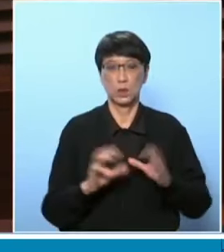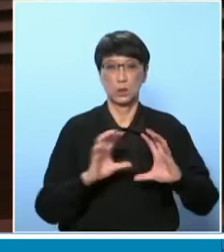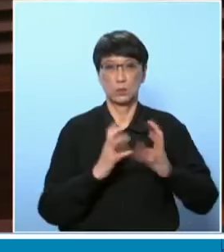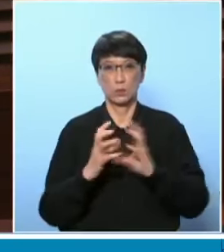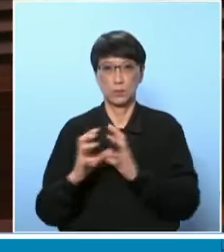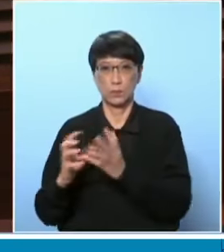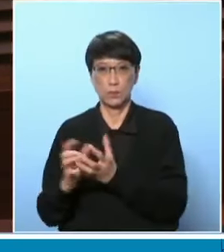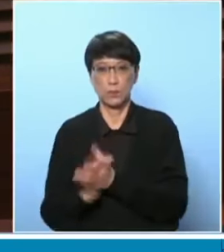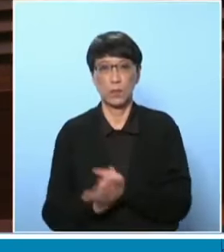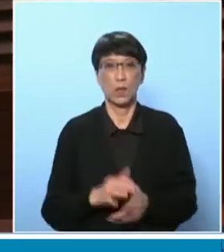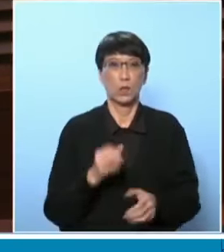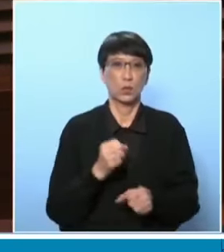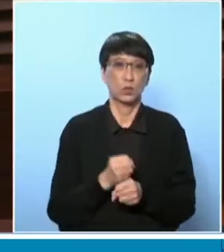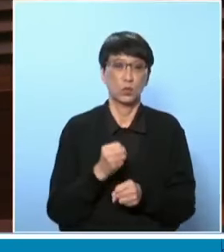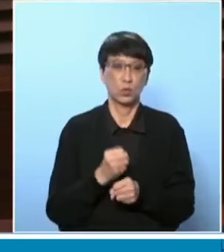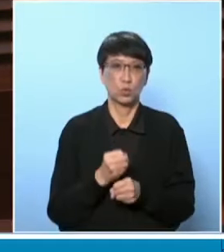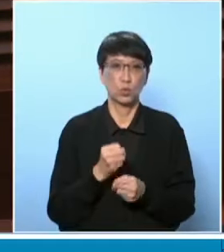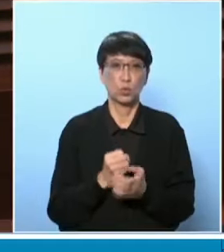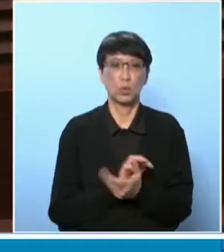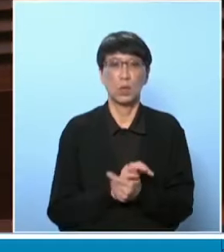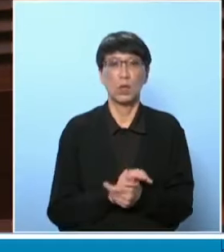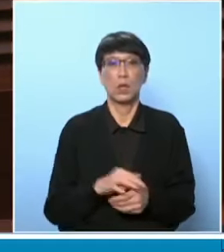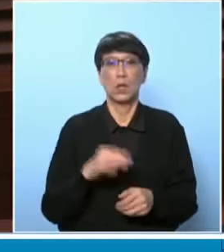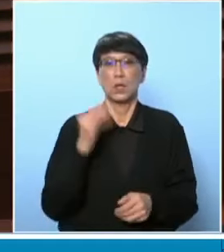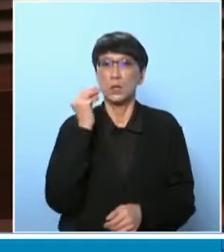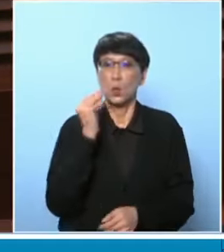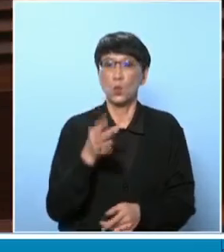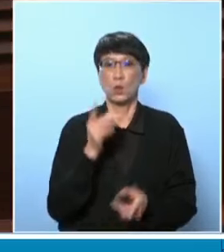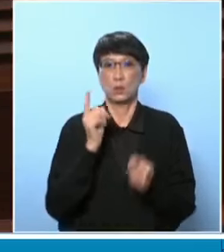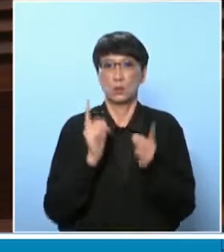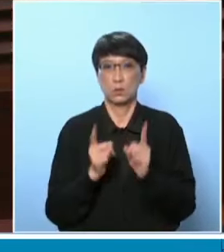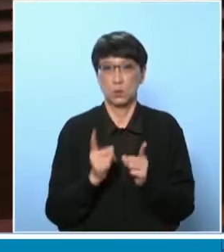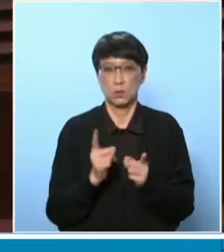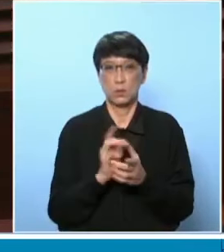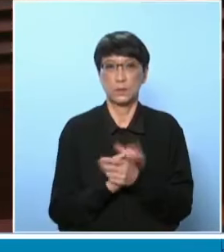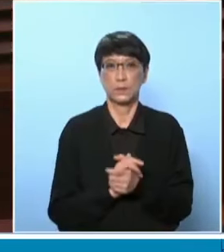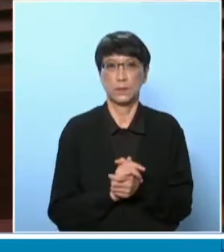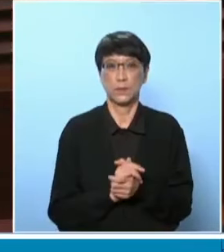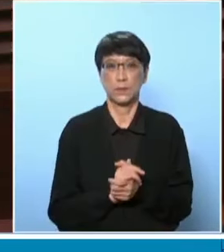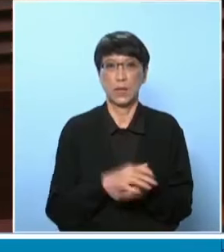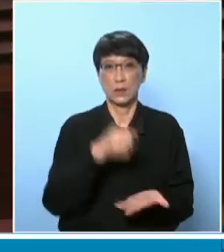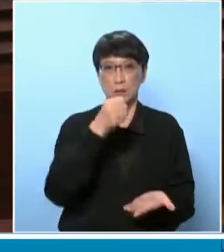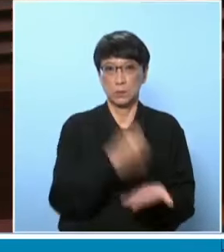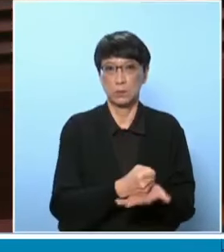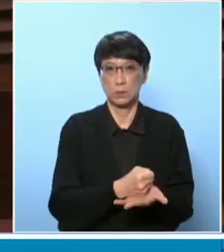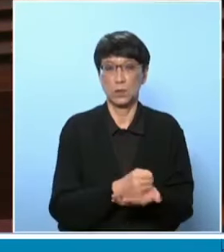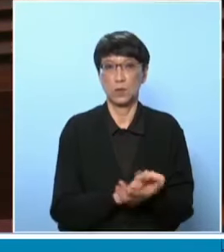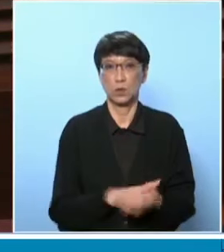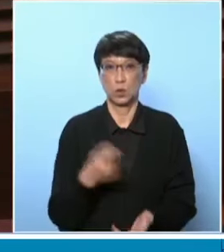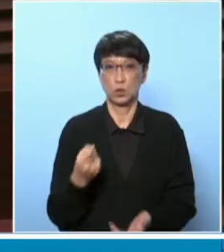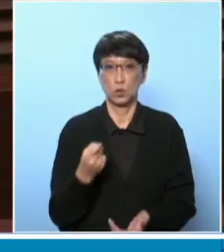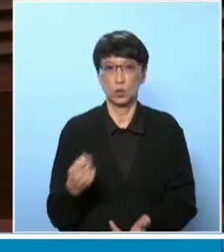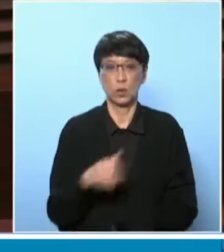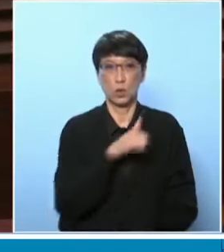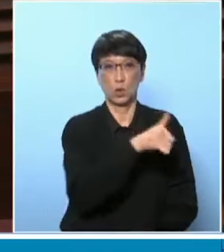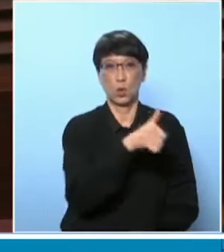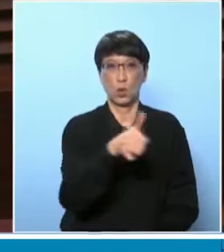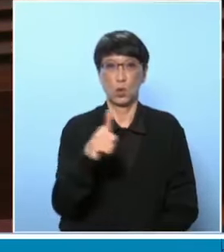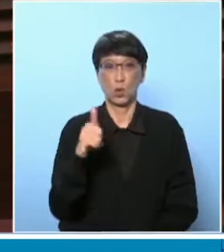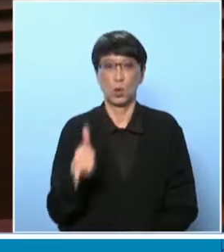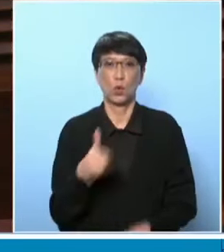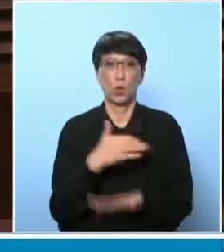咧，去做一啲優惠又好，或者一啲一張證令去更加容易去到唔同